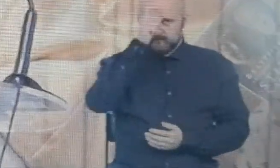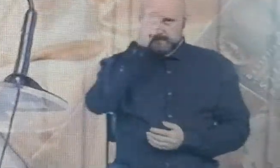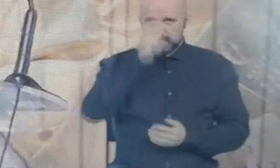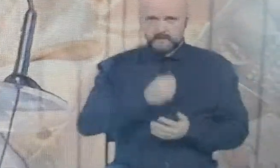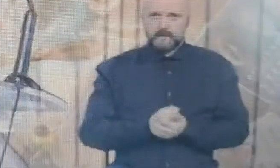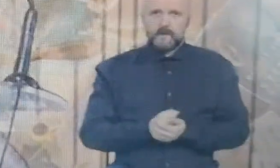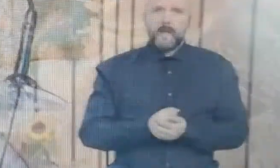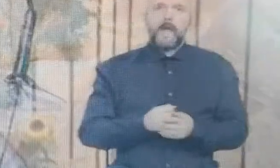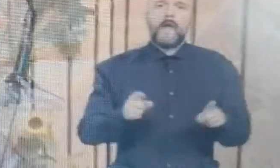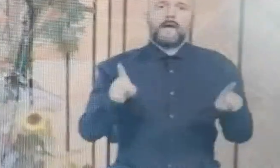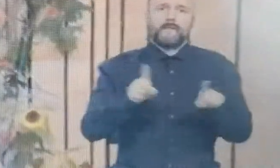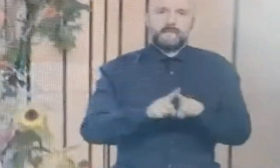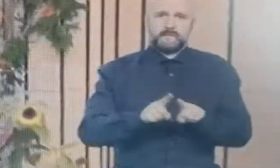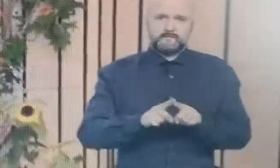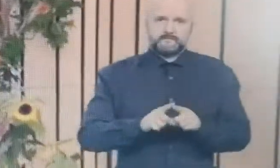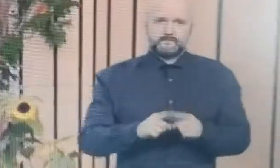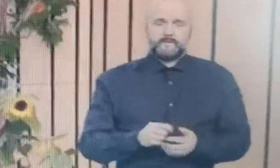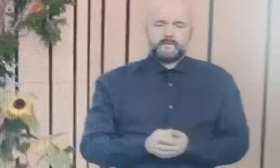a także